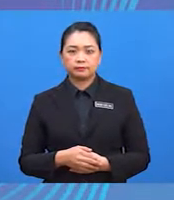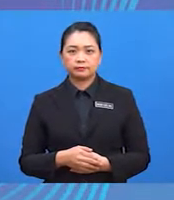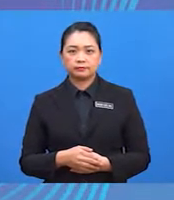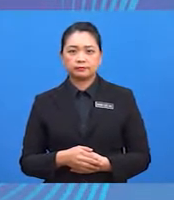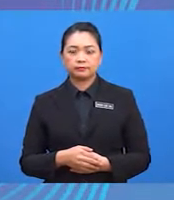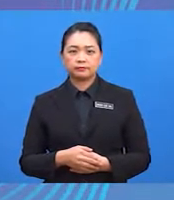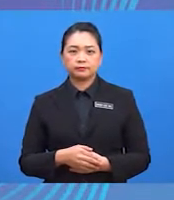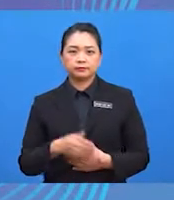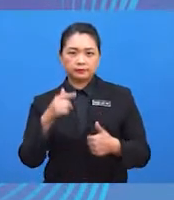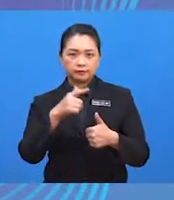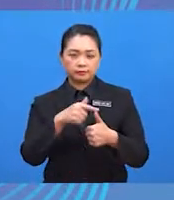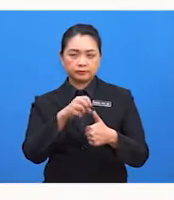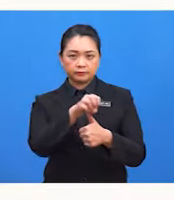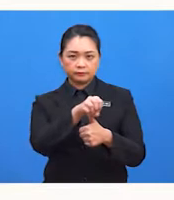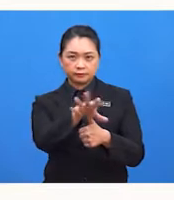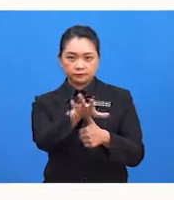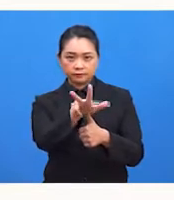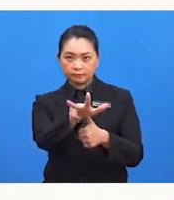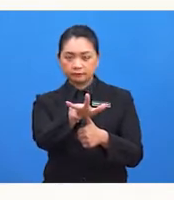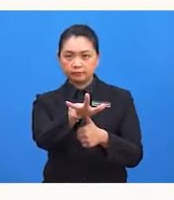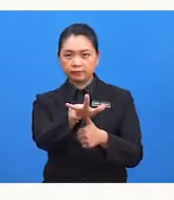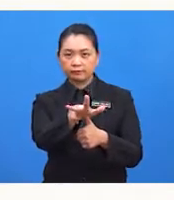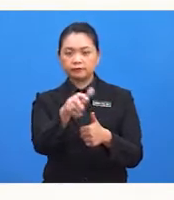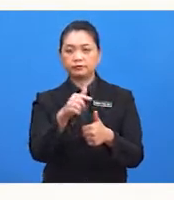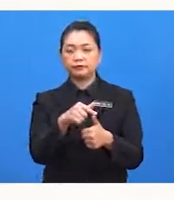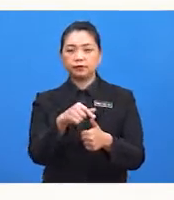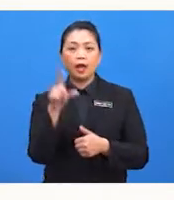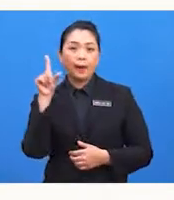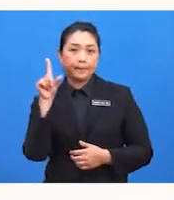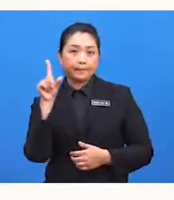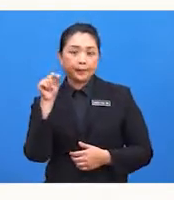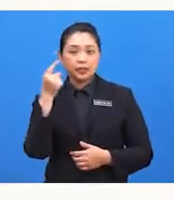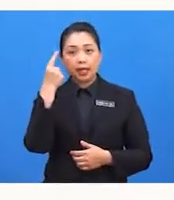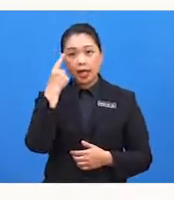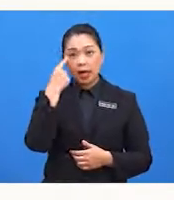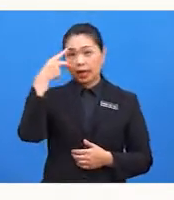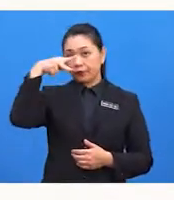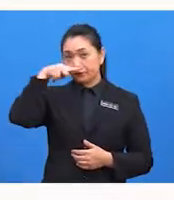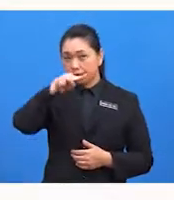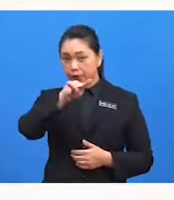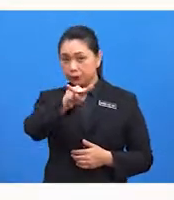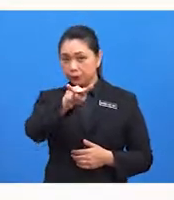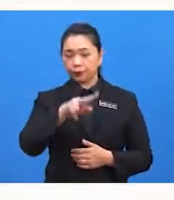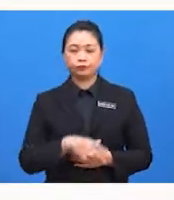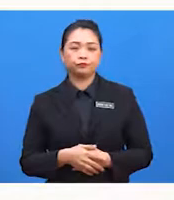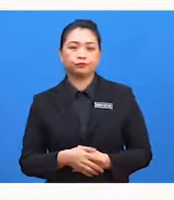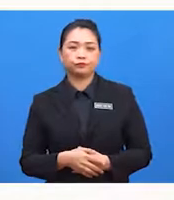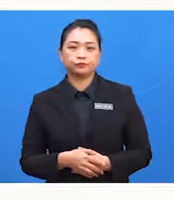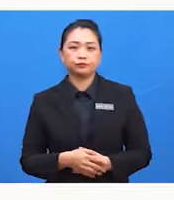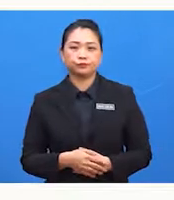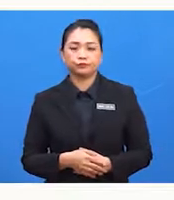Antara jenis yang pertama adalah bird eye view ataupun dikenali sebagai pandangan mata burung.